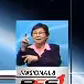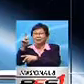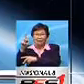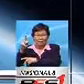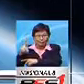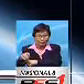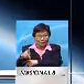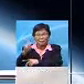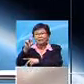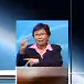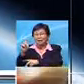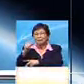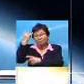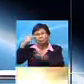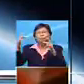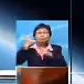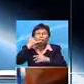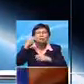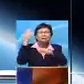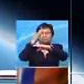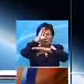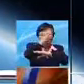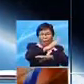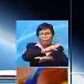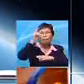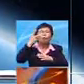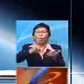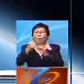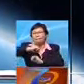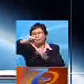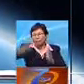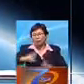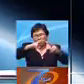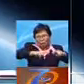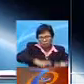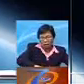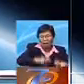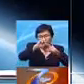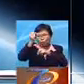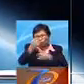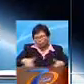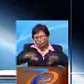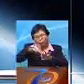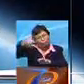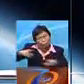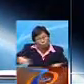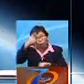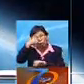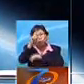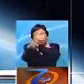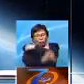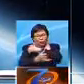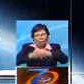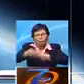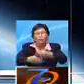dihubungi berpandangan ia merupakan serangan politik oleh pihak pembangkang. Tambahnya, kajian impak sosial penting dilaksanakan bagi sesebuah